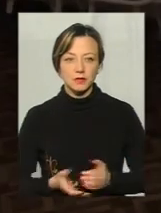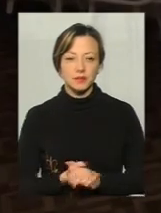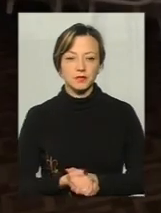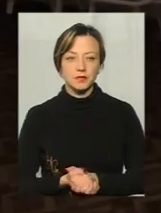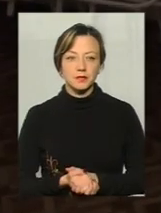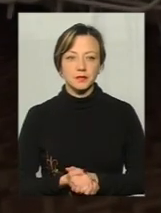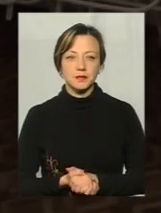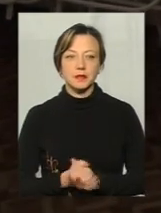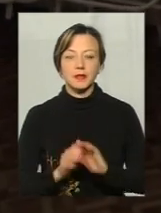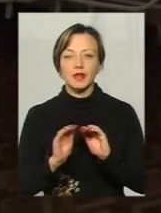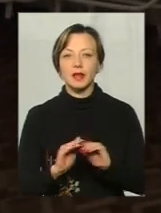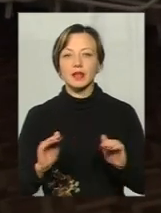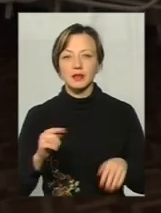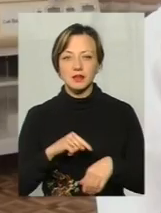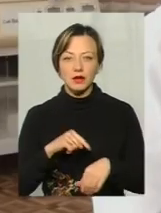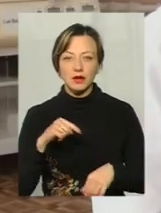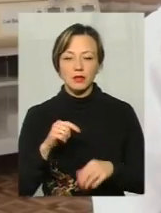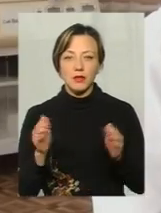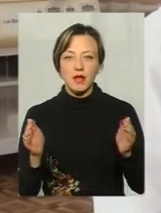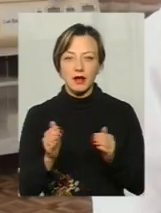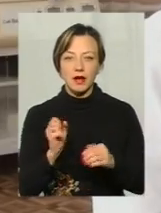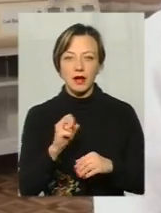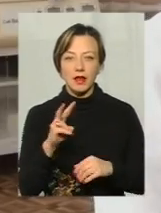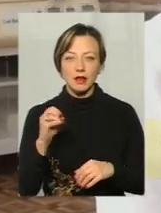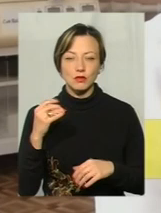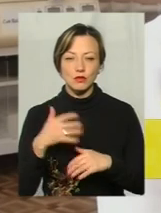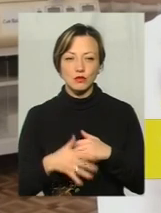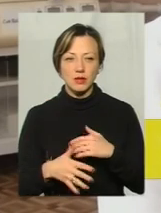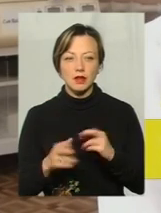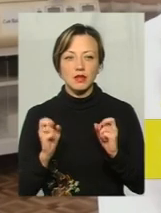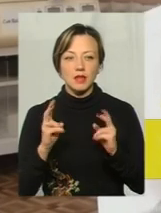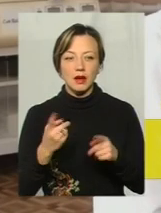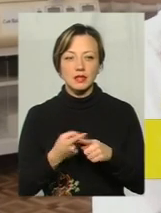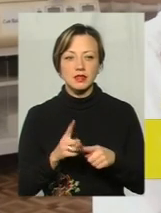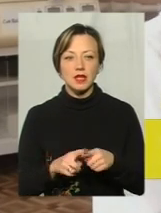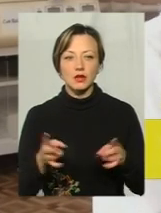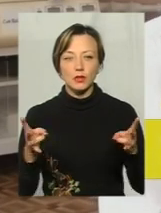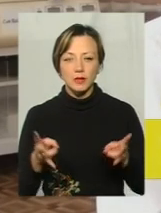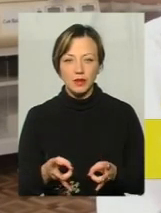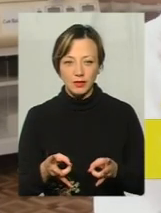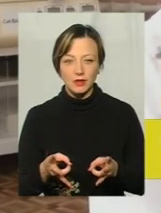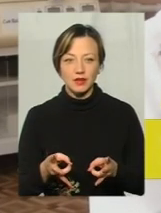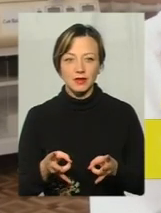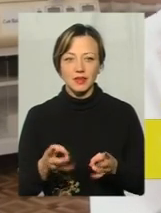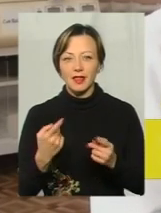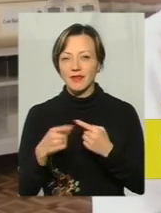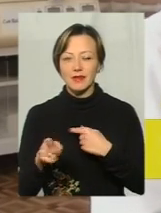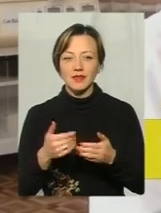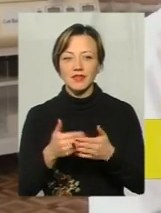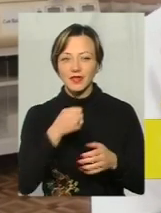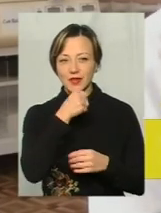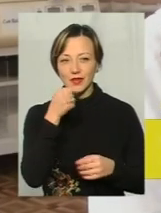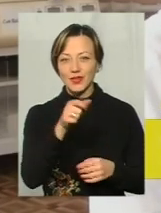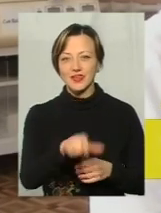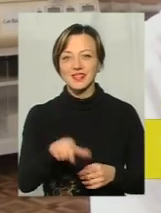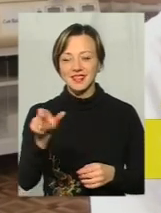Дітки відгукнулися, вони хоч і маленькі, але вони зрозуміли, наскільки це необхідно, на відміну від